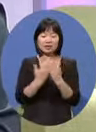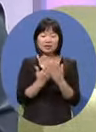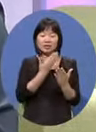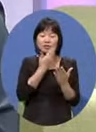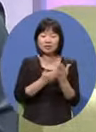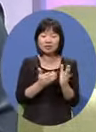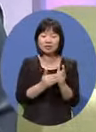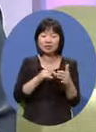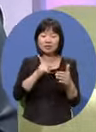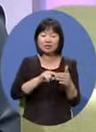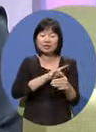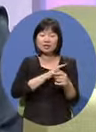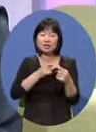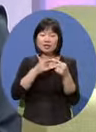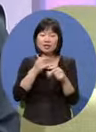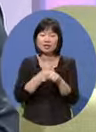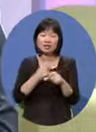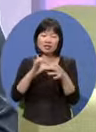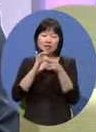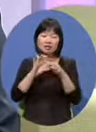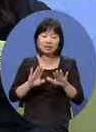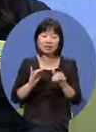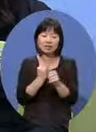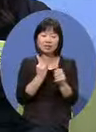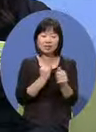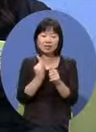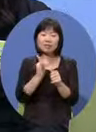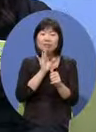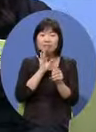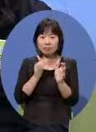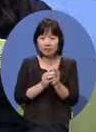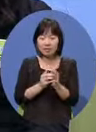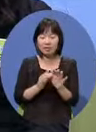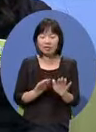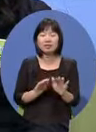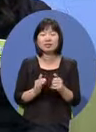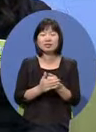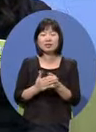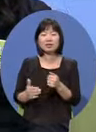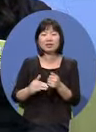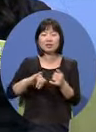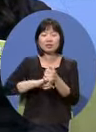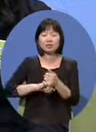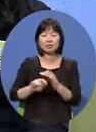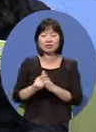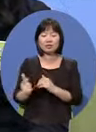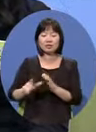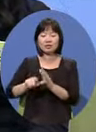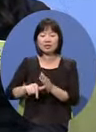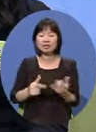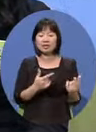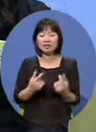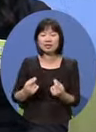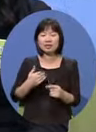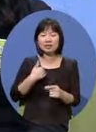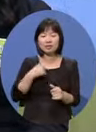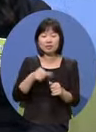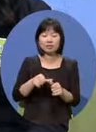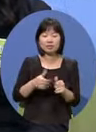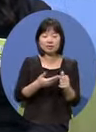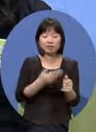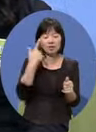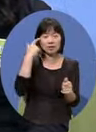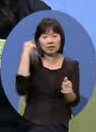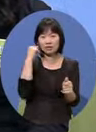중요하지만 그중에서 최우선적인 관계는 네. 내 남편이고 내 아내다. 그래서 꼭 저녁에 같이 정말 제가 솔루션 드린